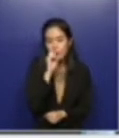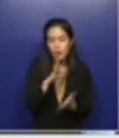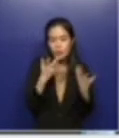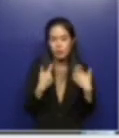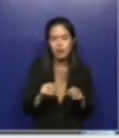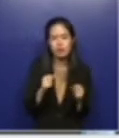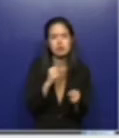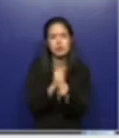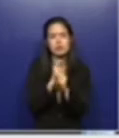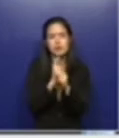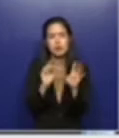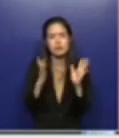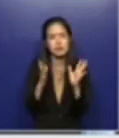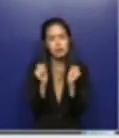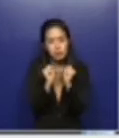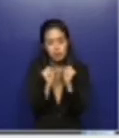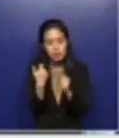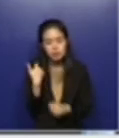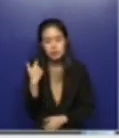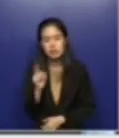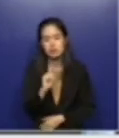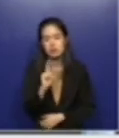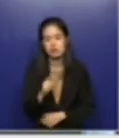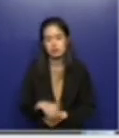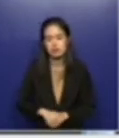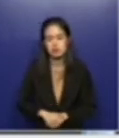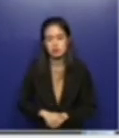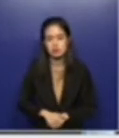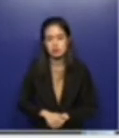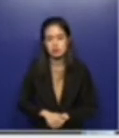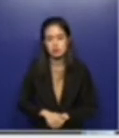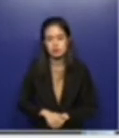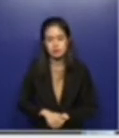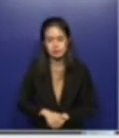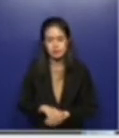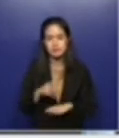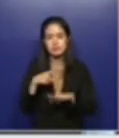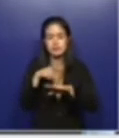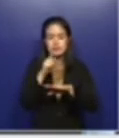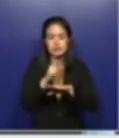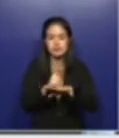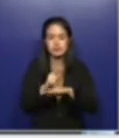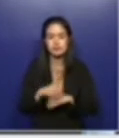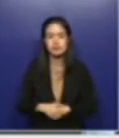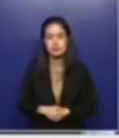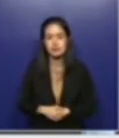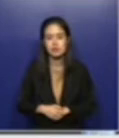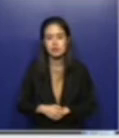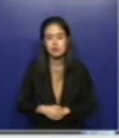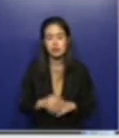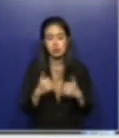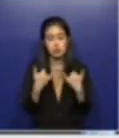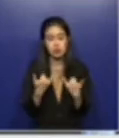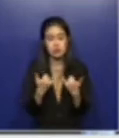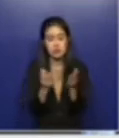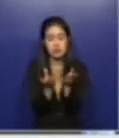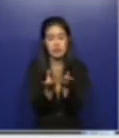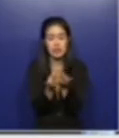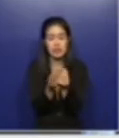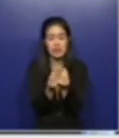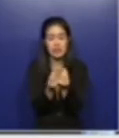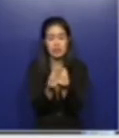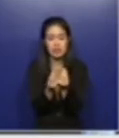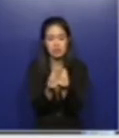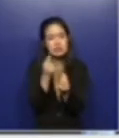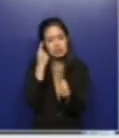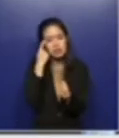ได้ท่านประธานครับประเมินตัวเลขสัปดาห์หน้าจะ